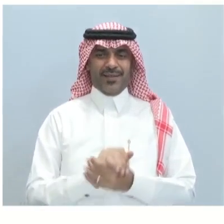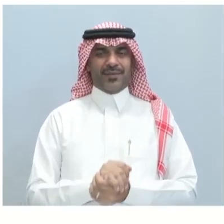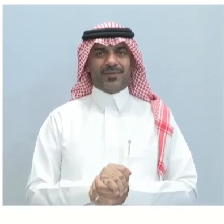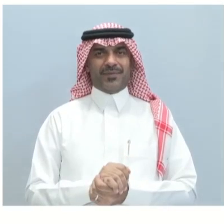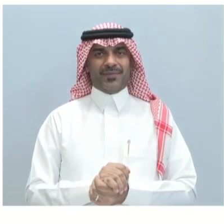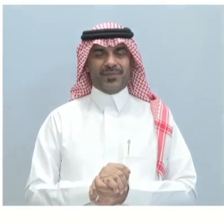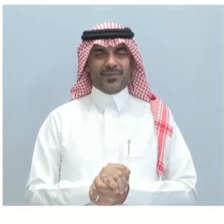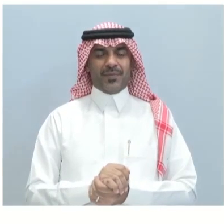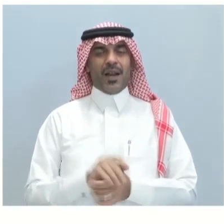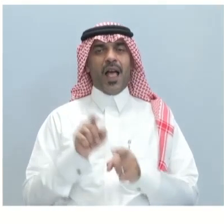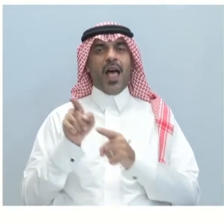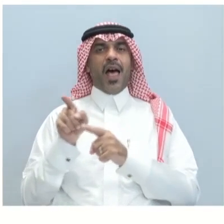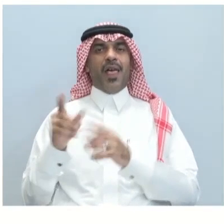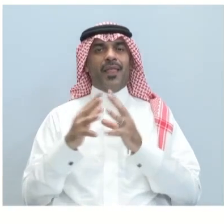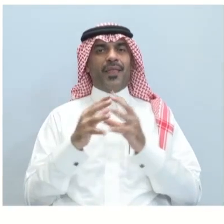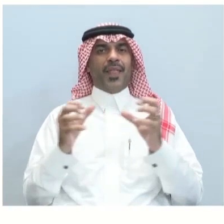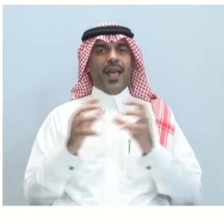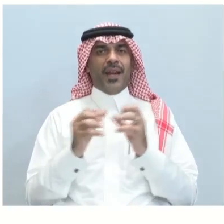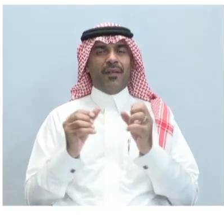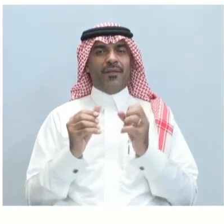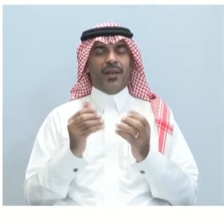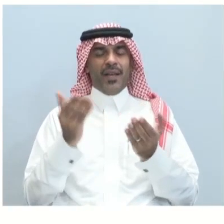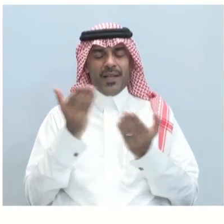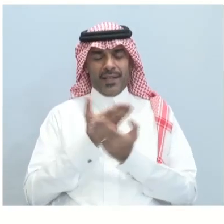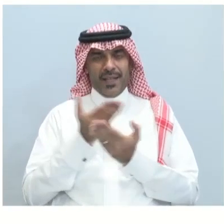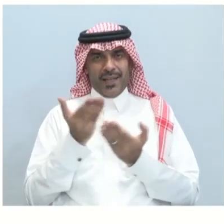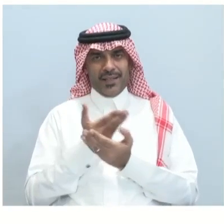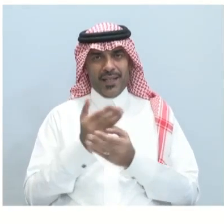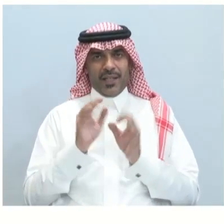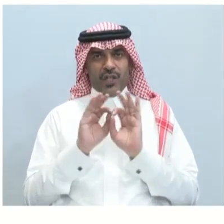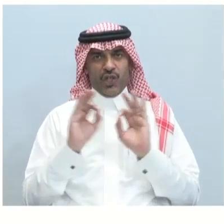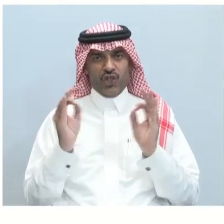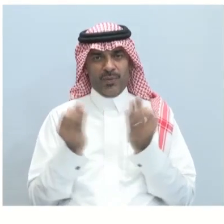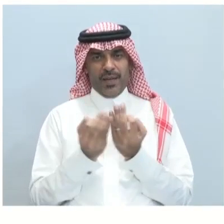اذا هذا هو تعريف الدراسات الاجتماعيه